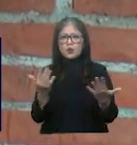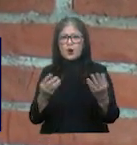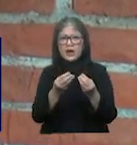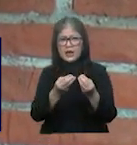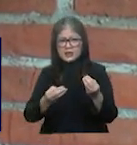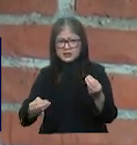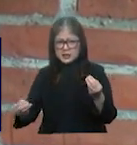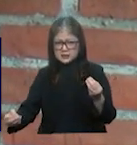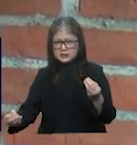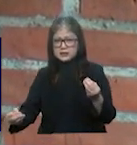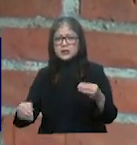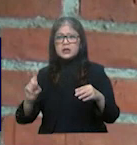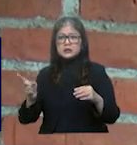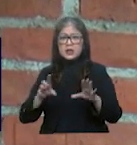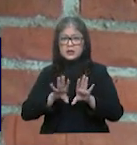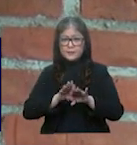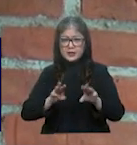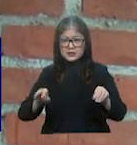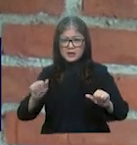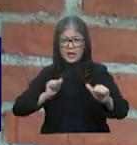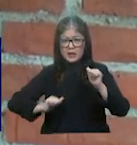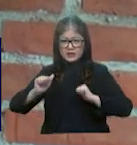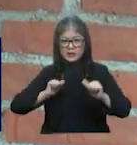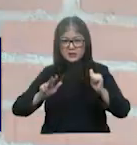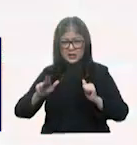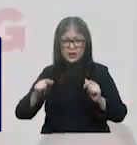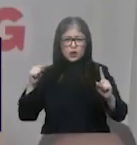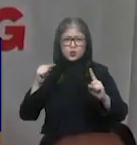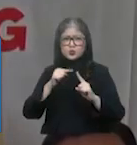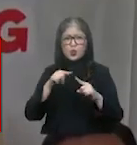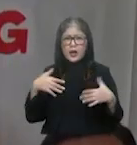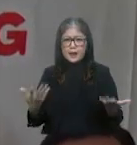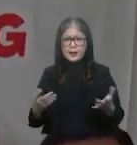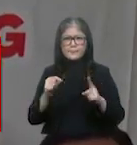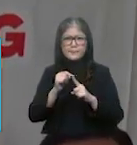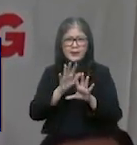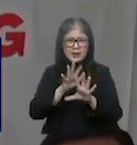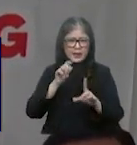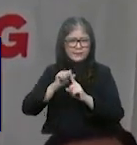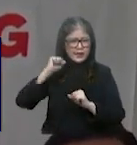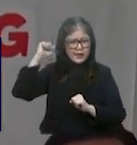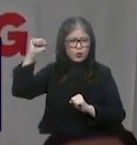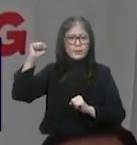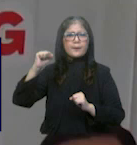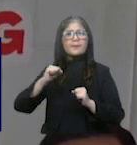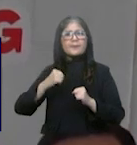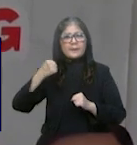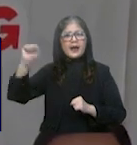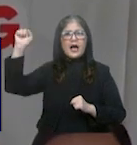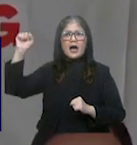untuk bekerja lebih aktif lagi untuk memenangkan Partai Perindo. Kita harus perlu ngumpul,